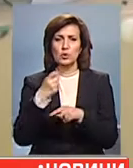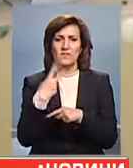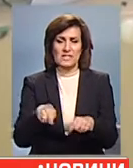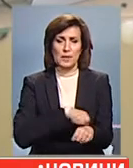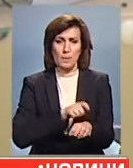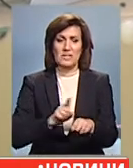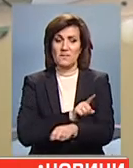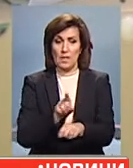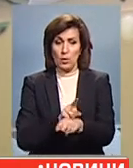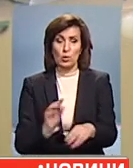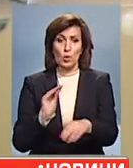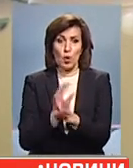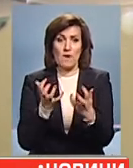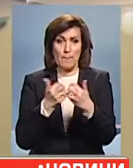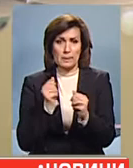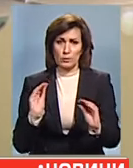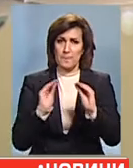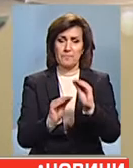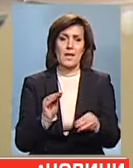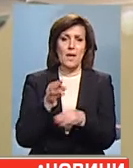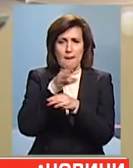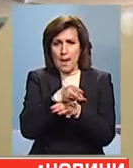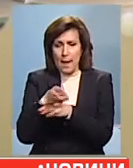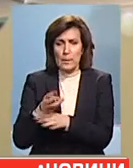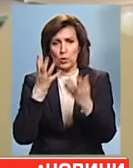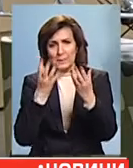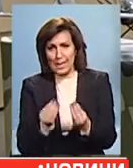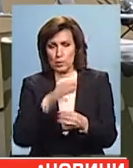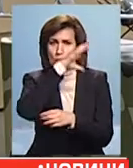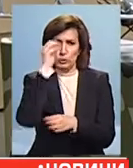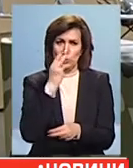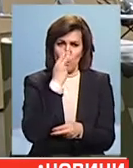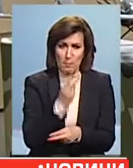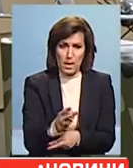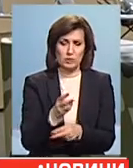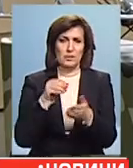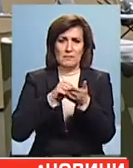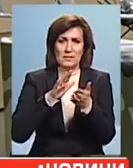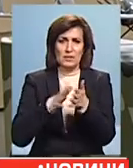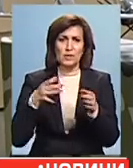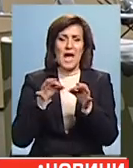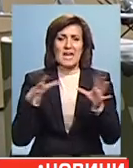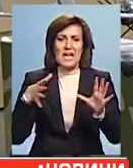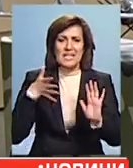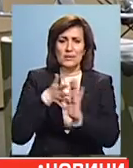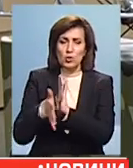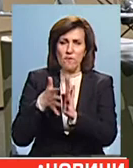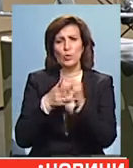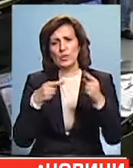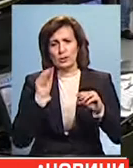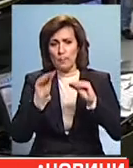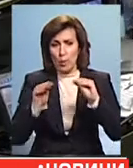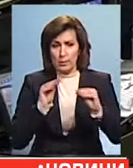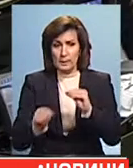годину. Додатково апарат можна оснастити камерою денного і нічного бачення, датчиком радіаційного фону або іншим обладнанням. За